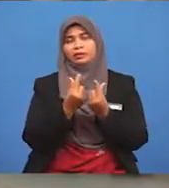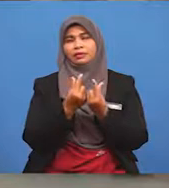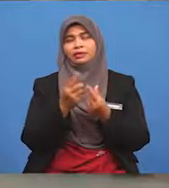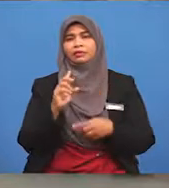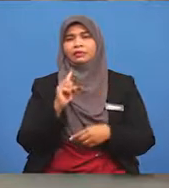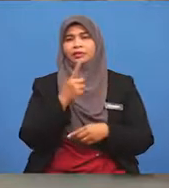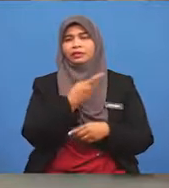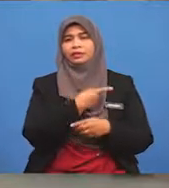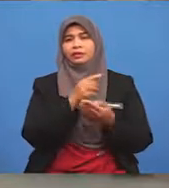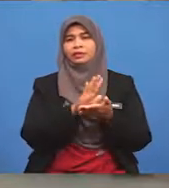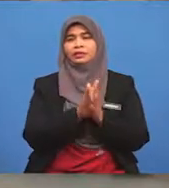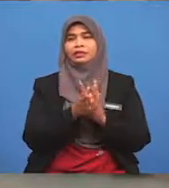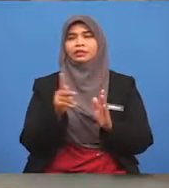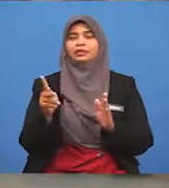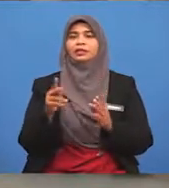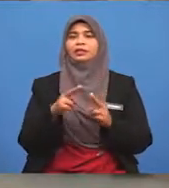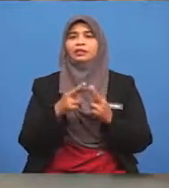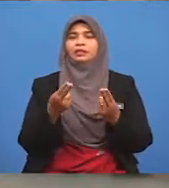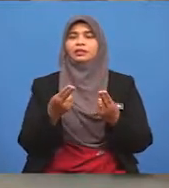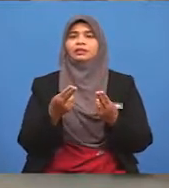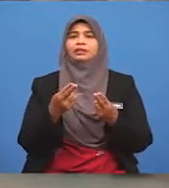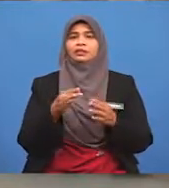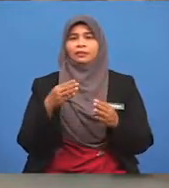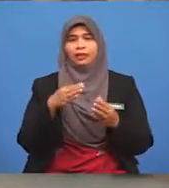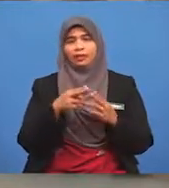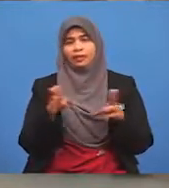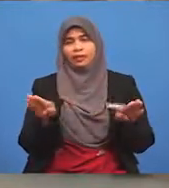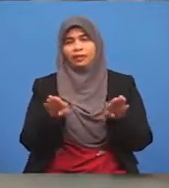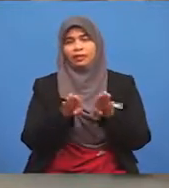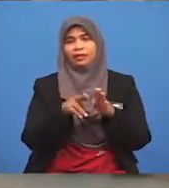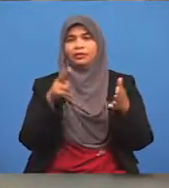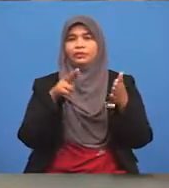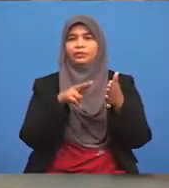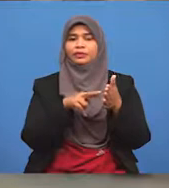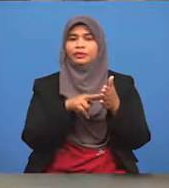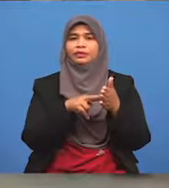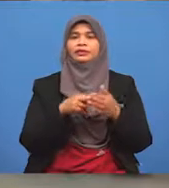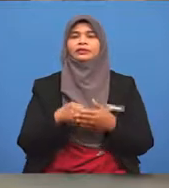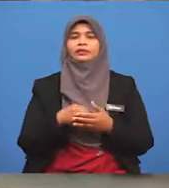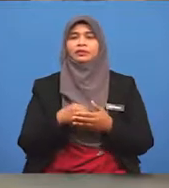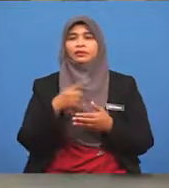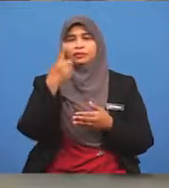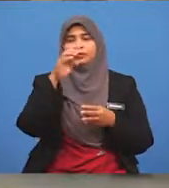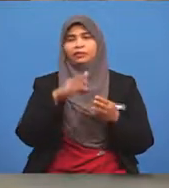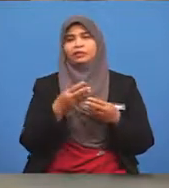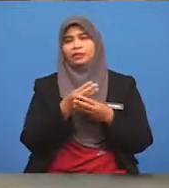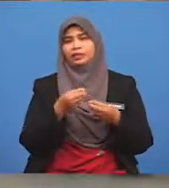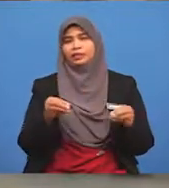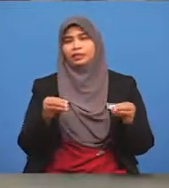sebagai salah satu rujukan dalam pengambilan hukum dan juga menyelesaikan masalah yang